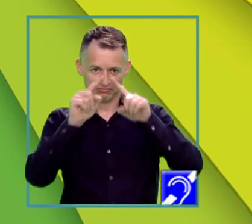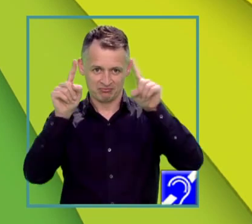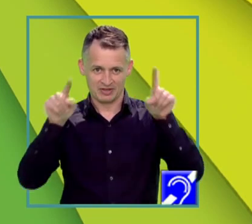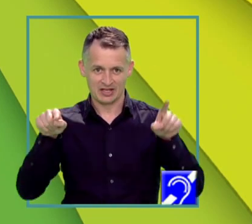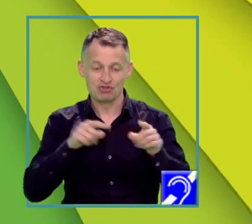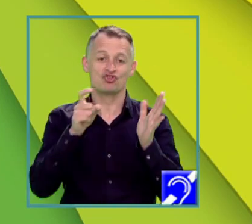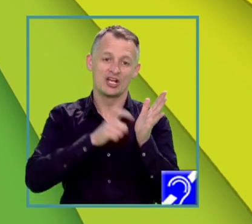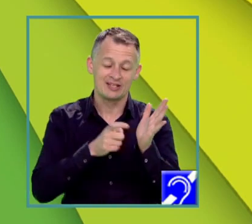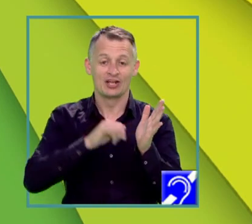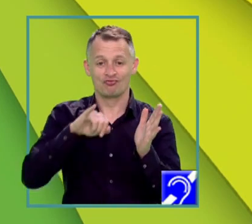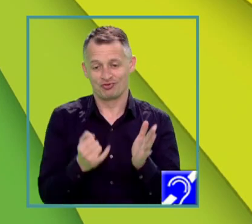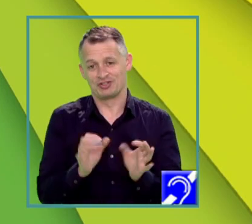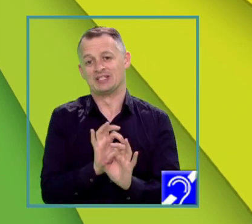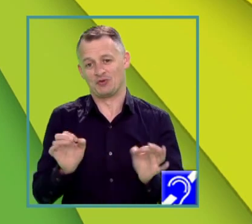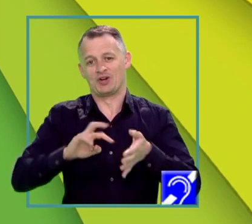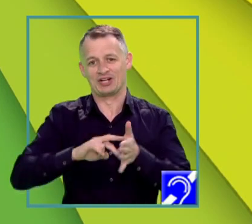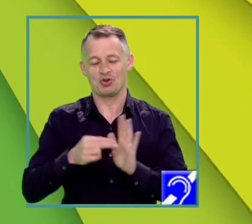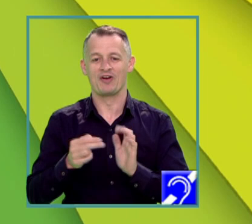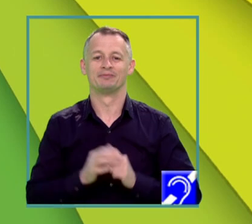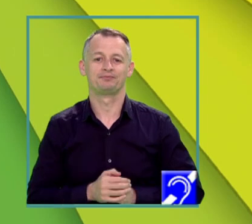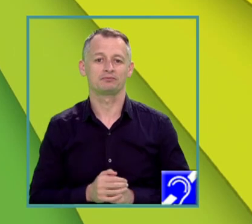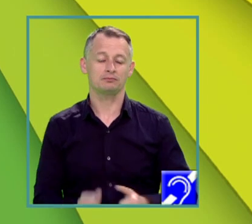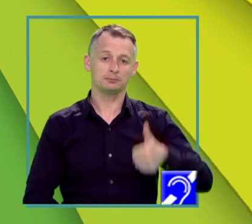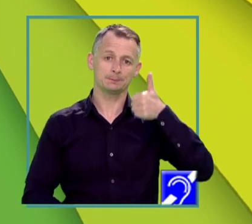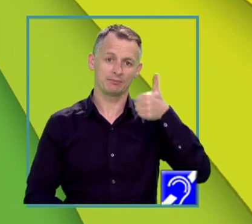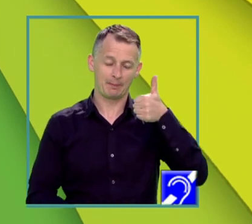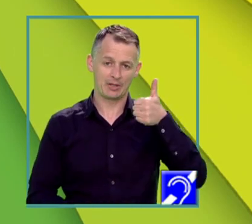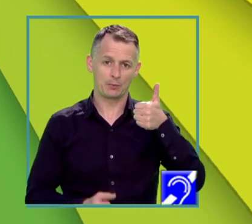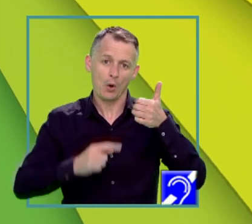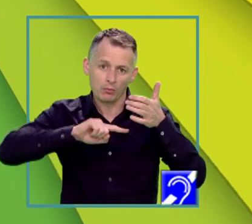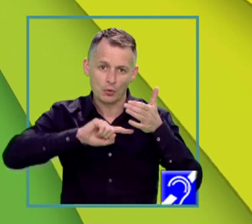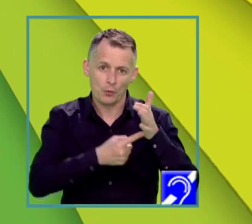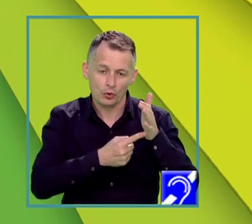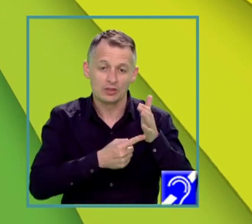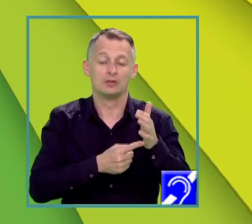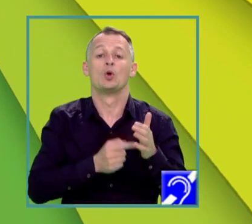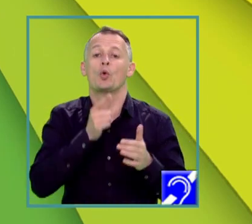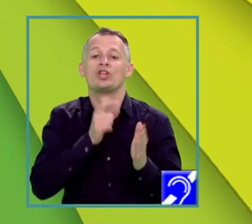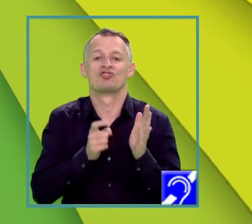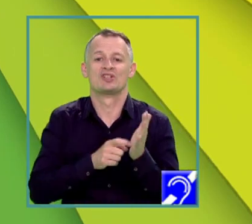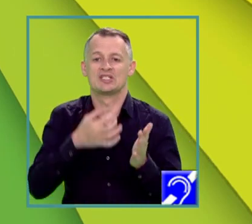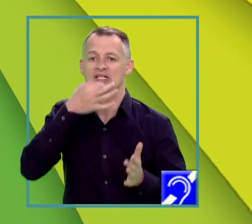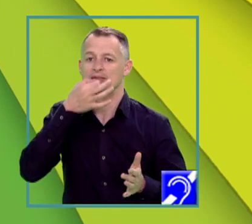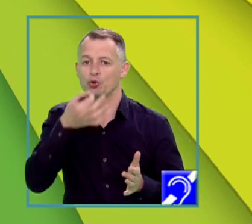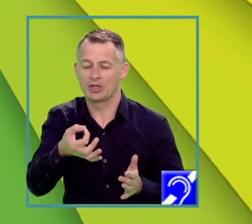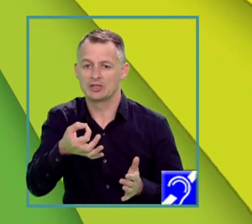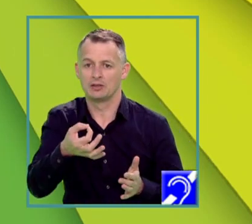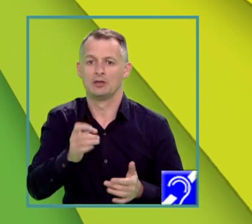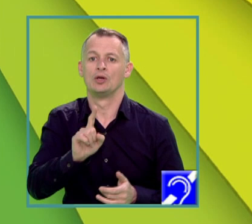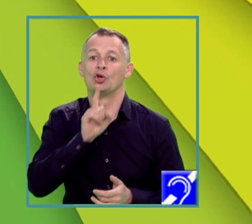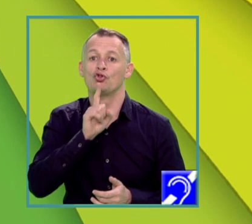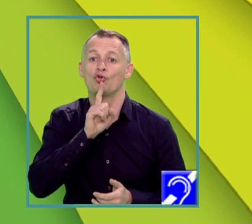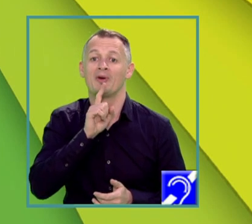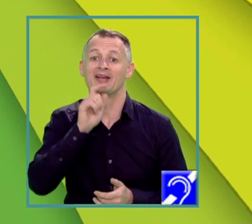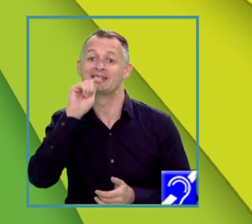limbii romane in legatura cu primul subpunct acolo undeva cere să precizați numele